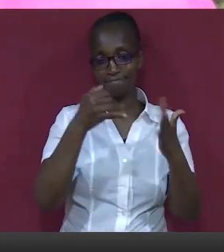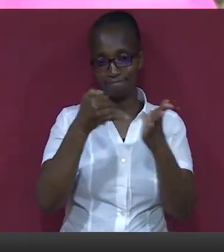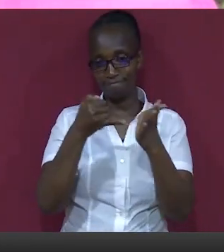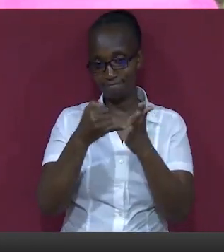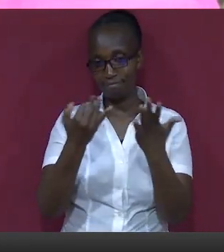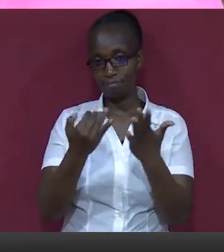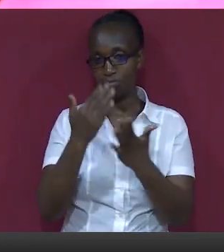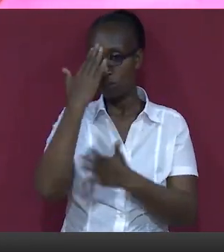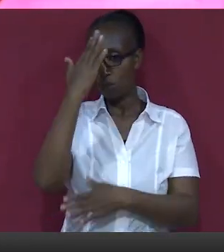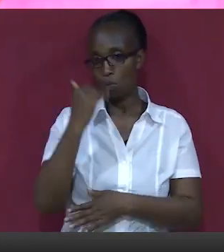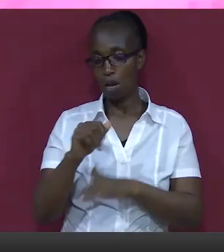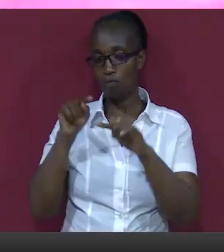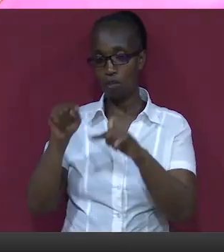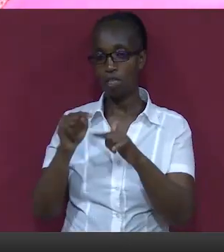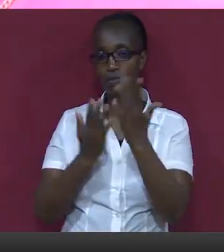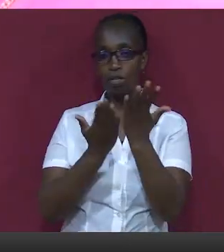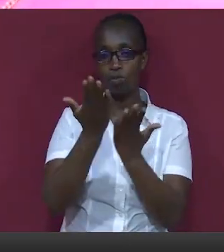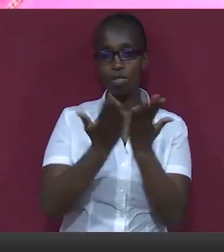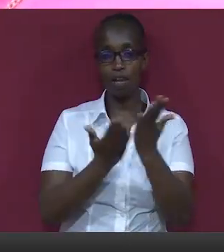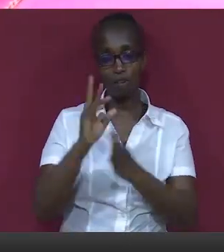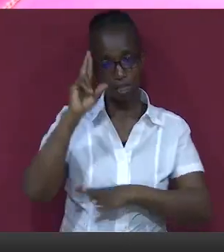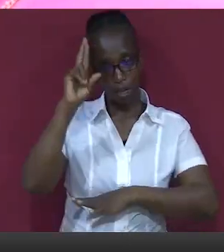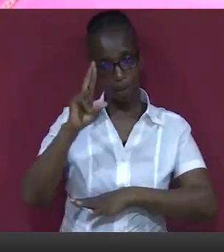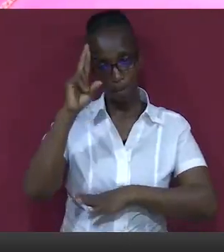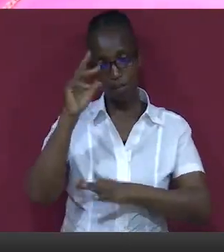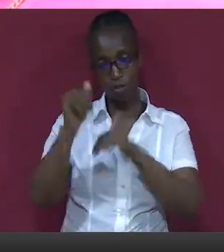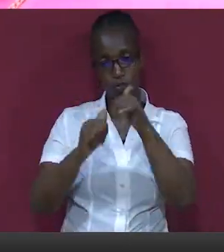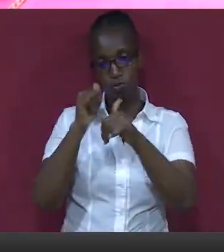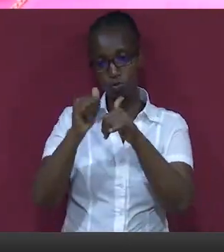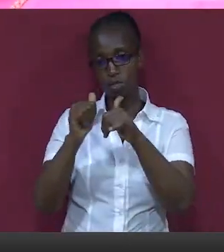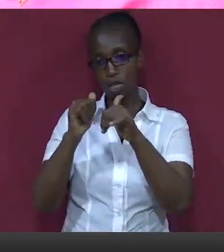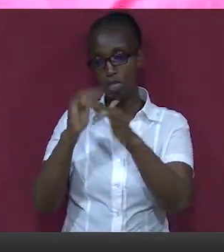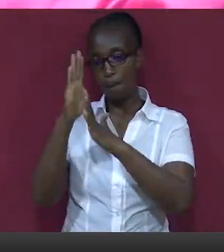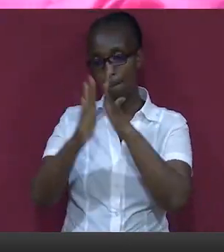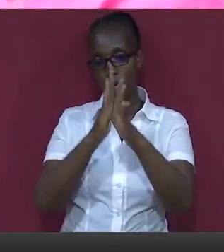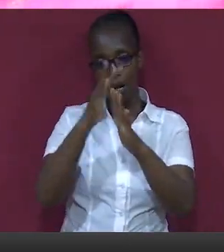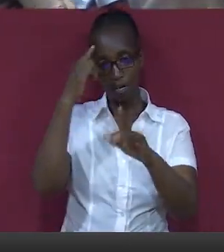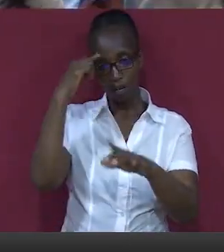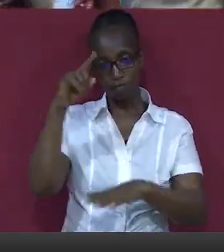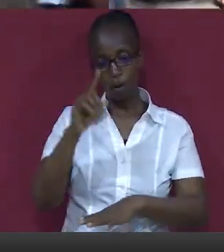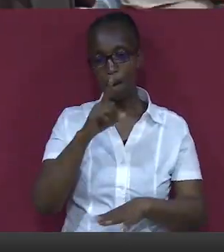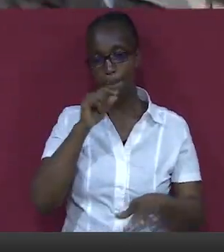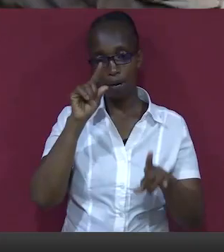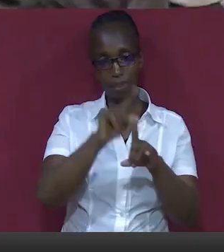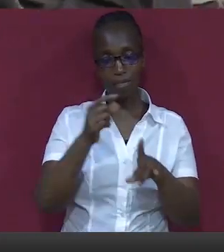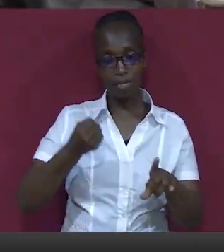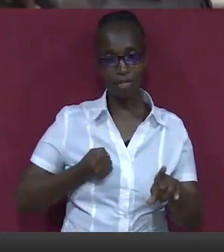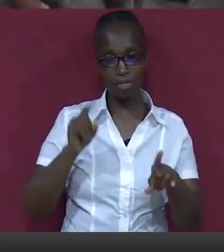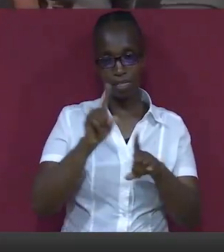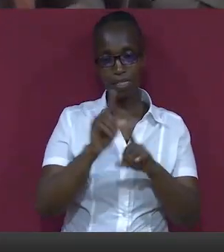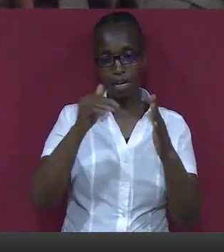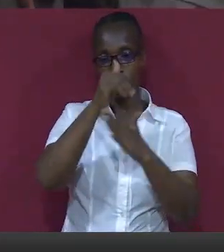how to activate it so that it can serve the purpose it was intended